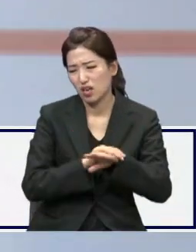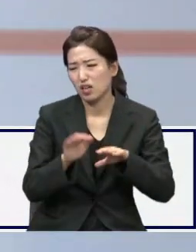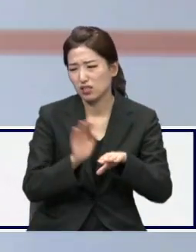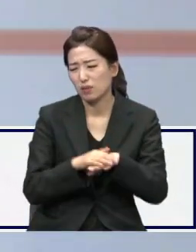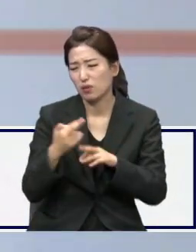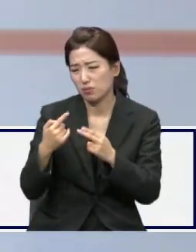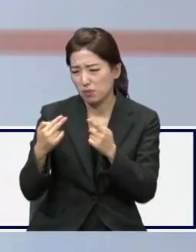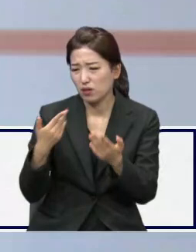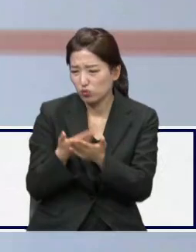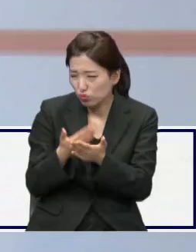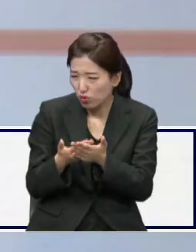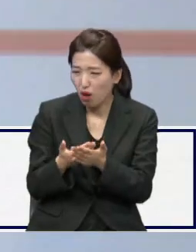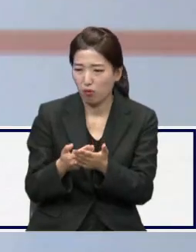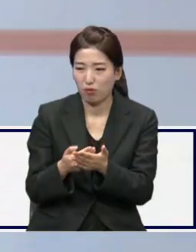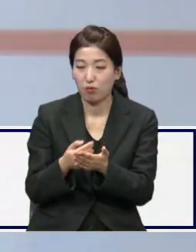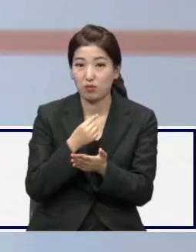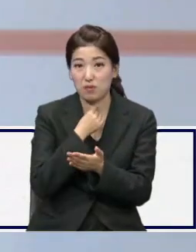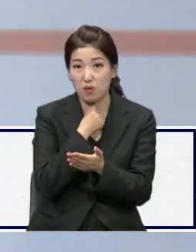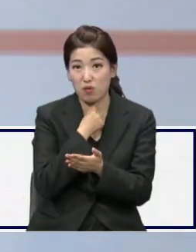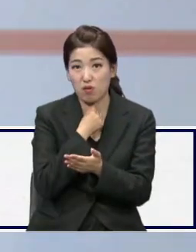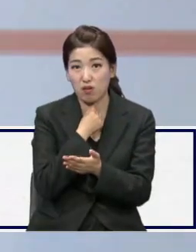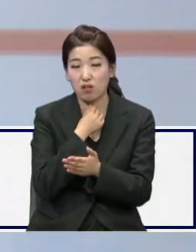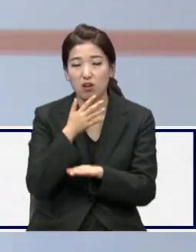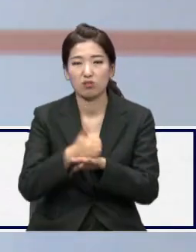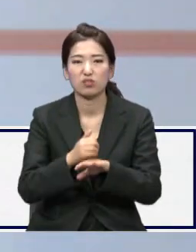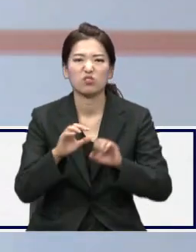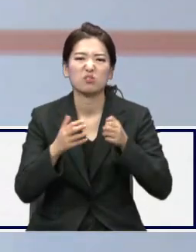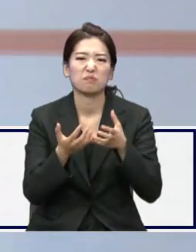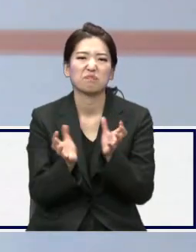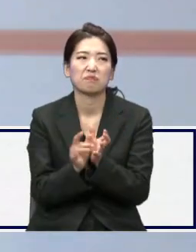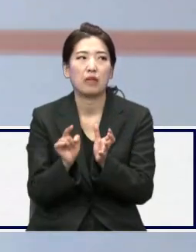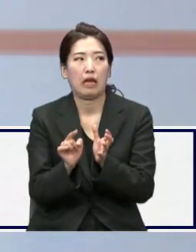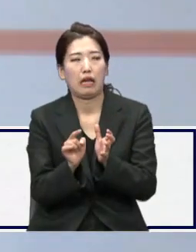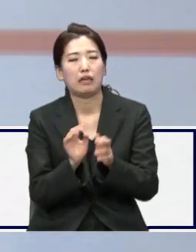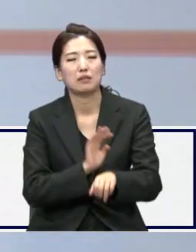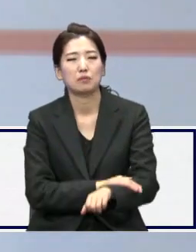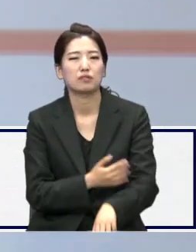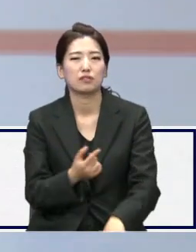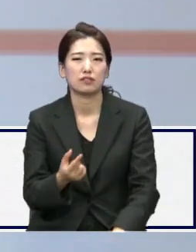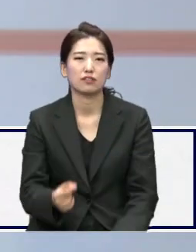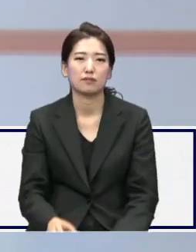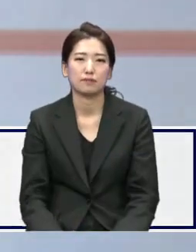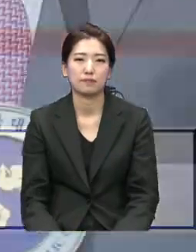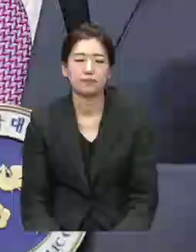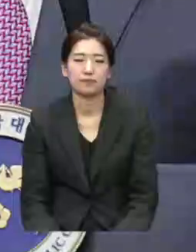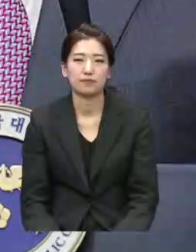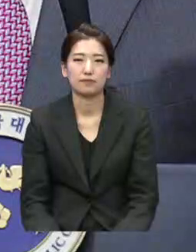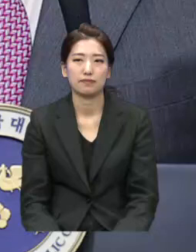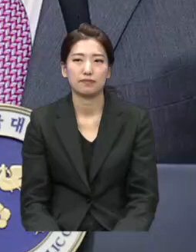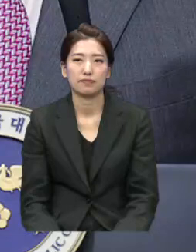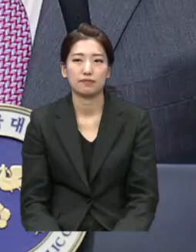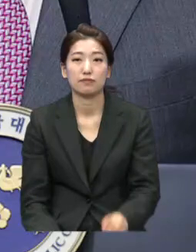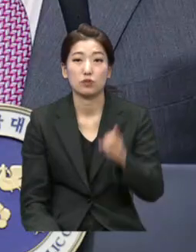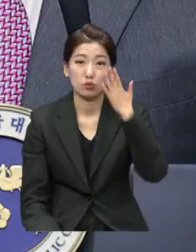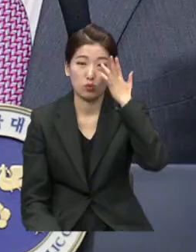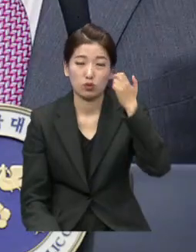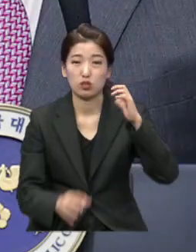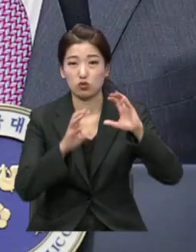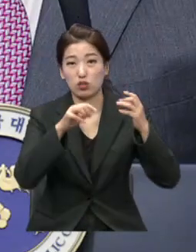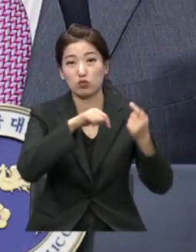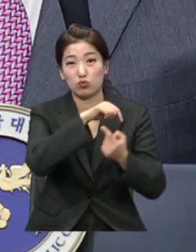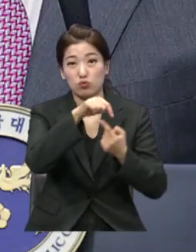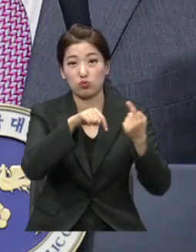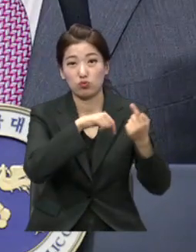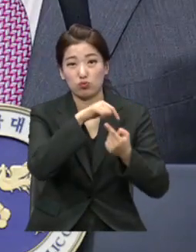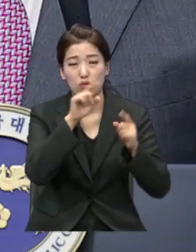있고 또 하나는 이것 당의 문제로 볼 수 없어요 일단 어 용산의 어떤 국정 기조 자체가 이제까지